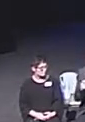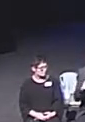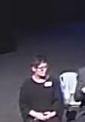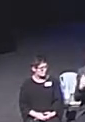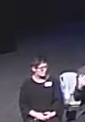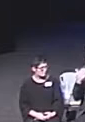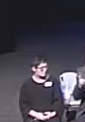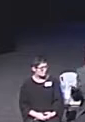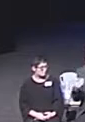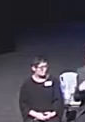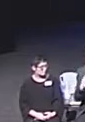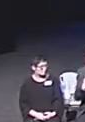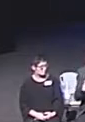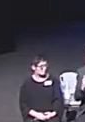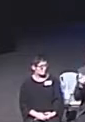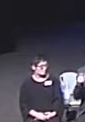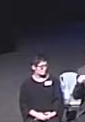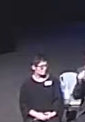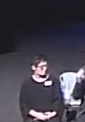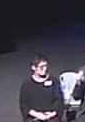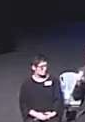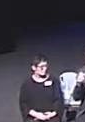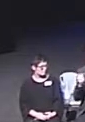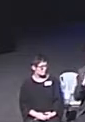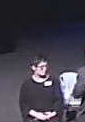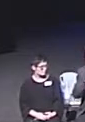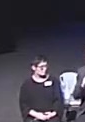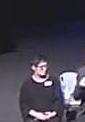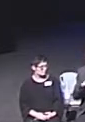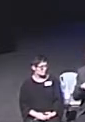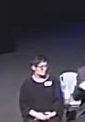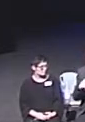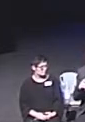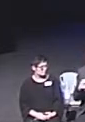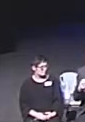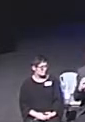otettu huomioon eri asioita, jotka voivat edesauttaa koko taidekokemusta.